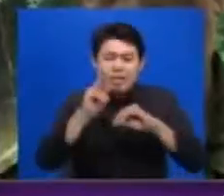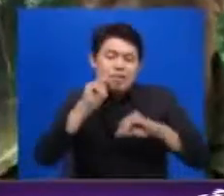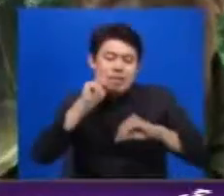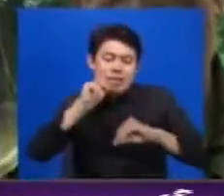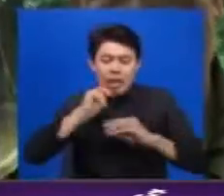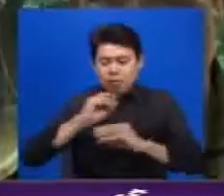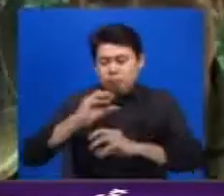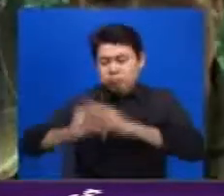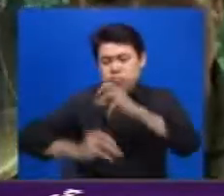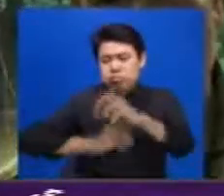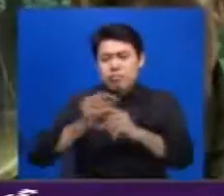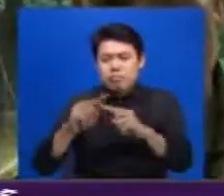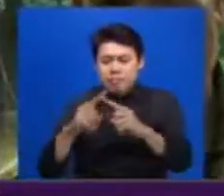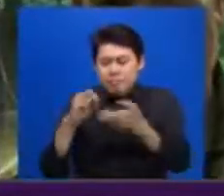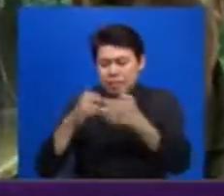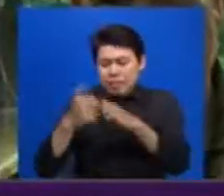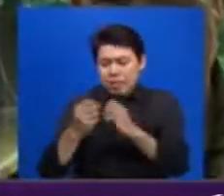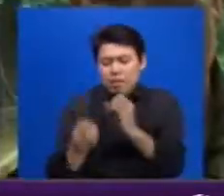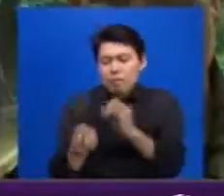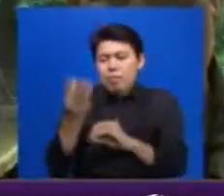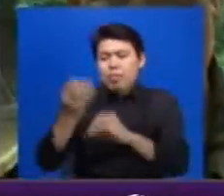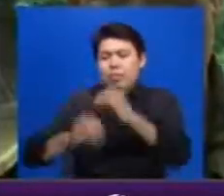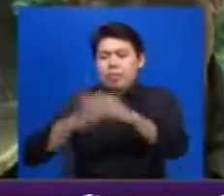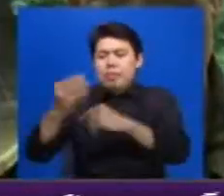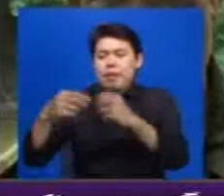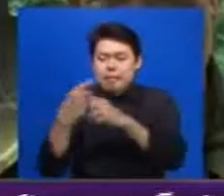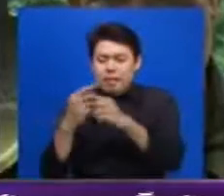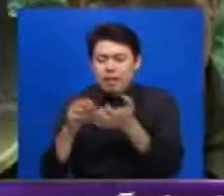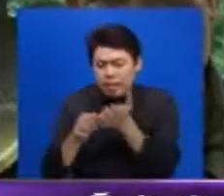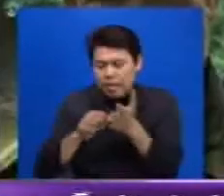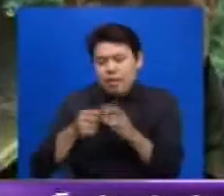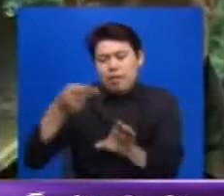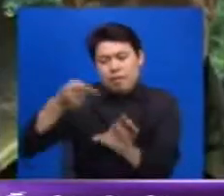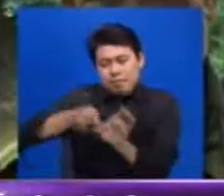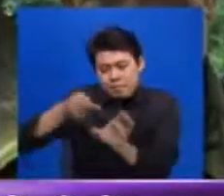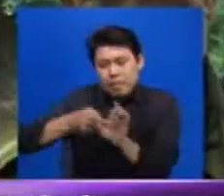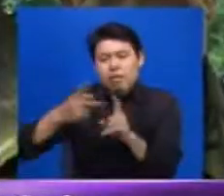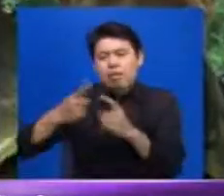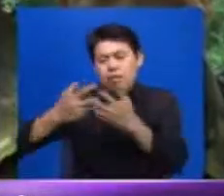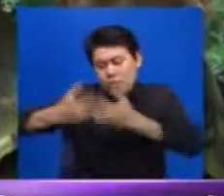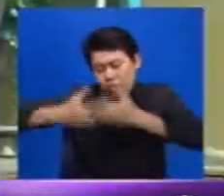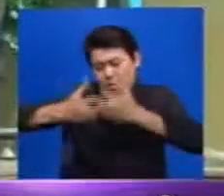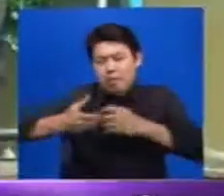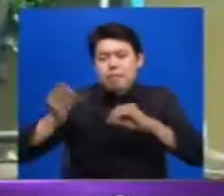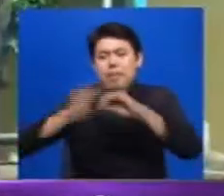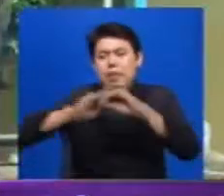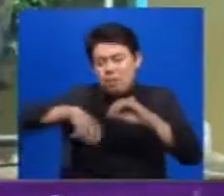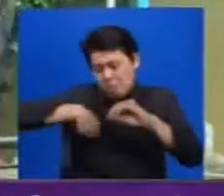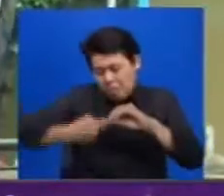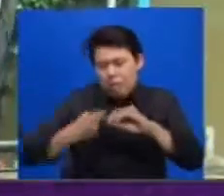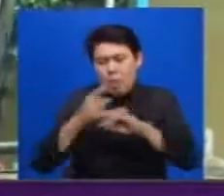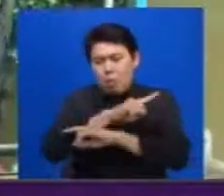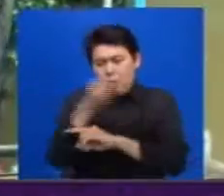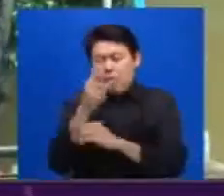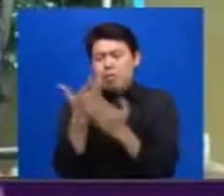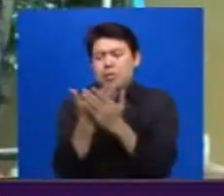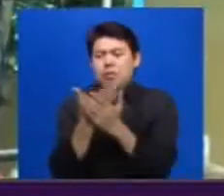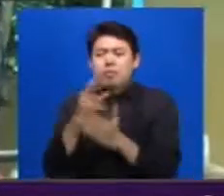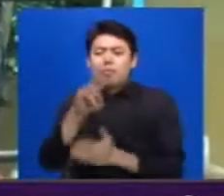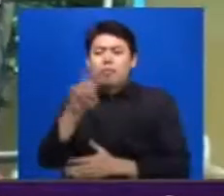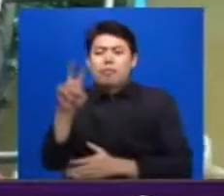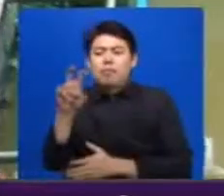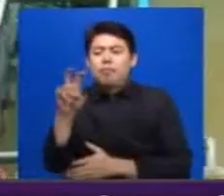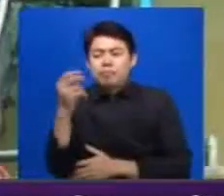ออกซิเจนแก่ไปแก้ปัญหาชั่วคราวแต่ว่าต้องเสียค่าน้ำมันเครื่องสูบน้ำอีกวันละ 200บาทด้านนายวีระ